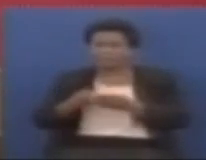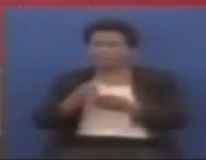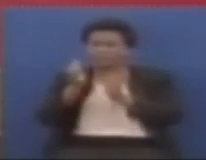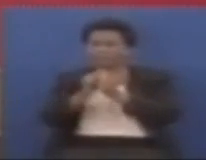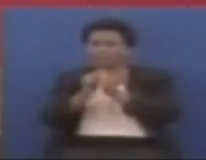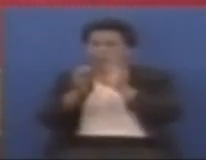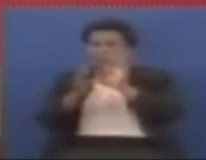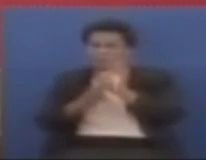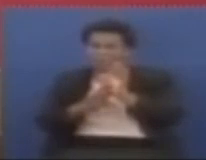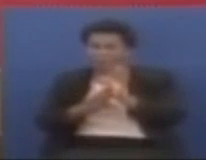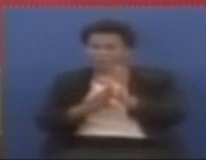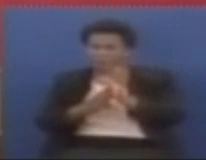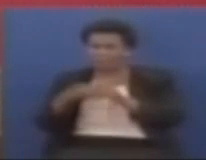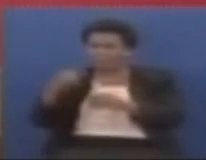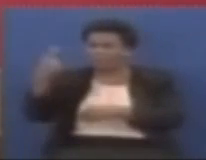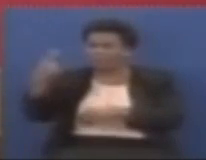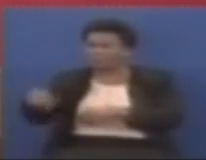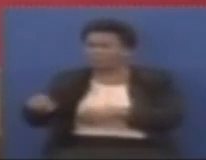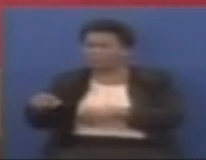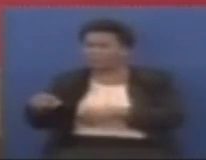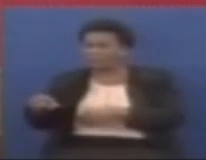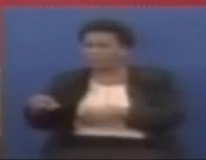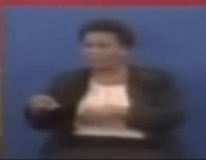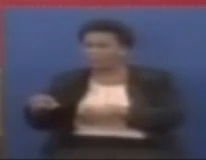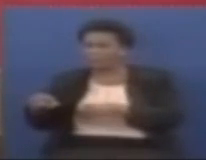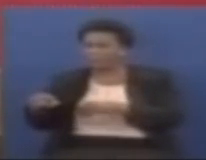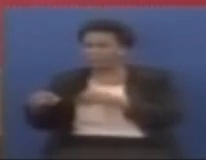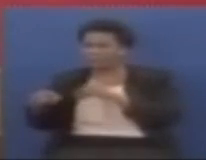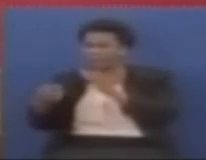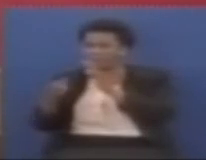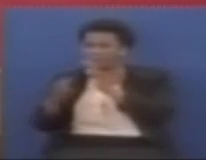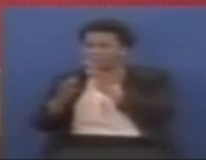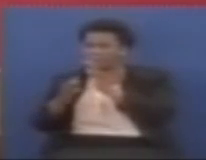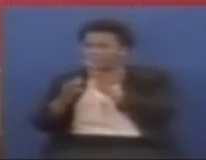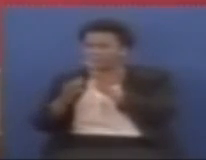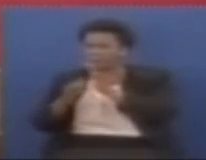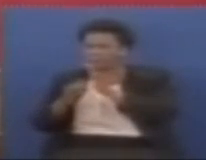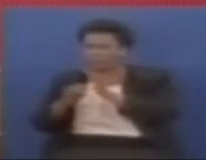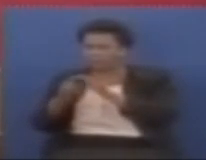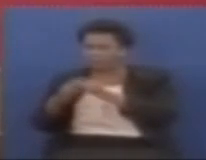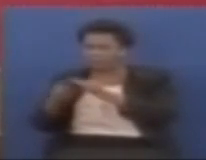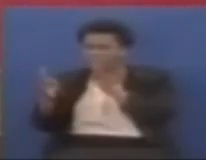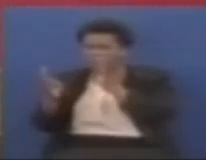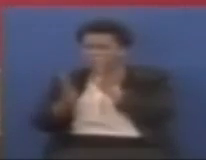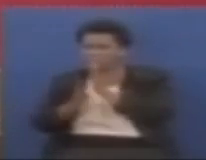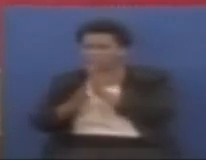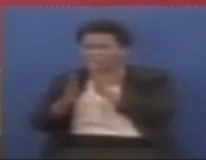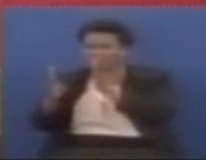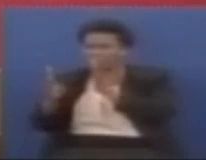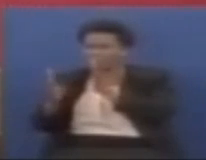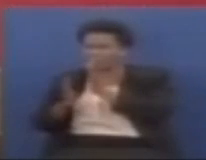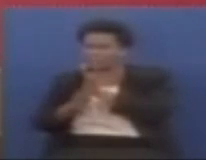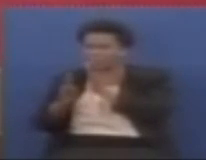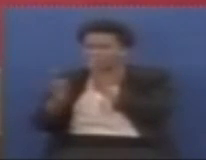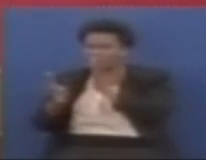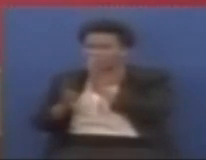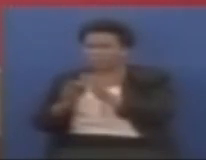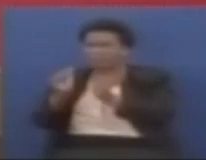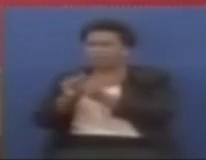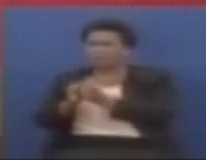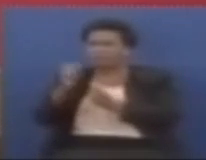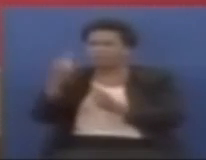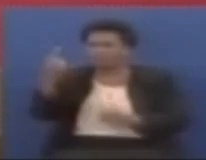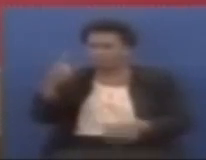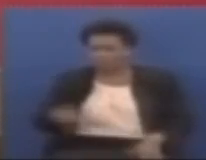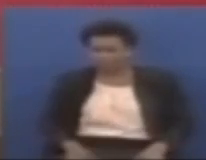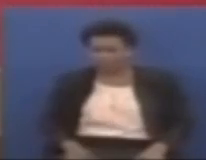kutoa kibali cha serikali cha kuajiri wakili kutoka ndani ya nchi hiyo itakayoshirikiana na ofisi